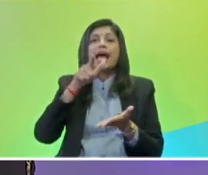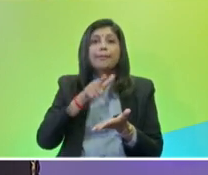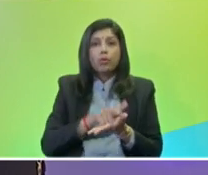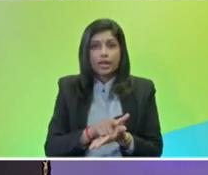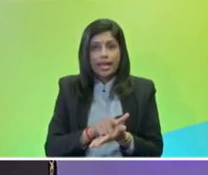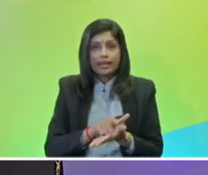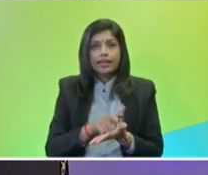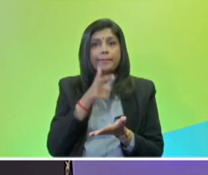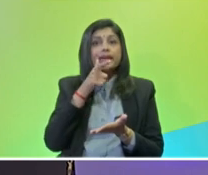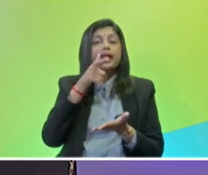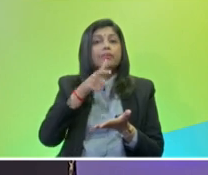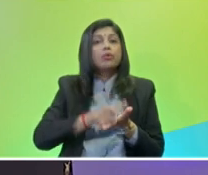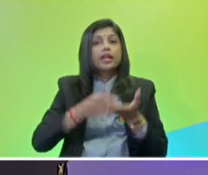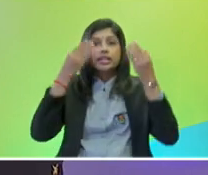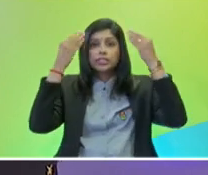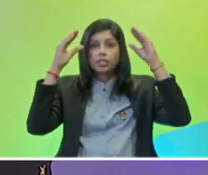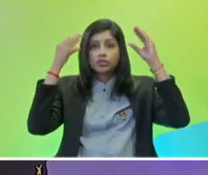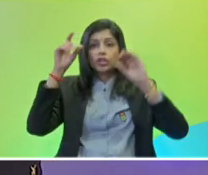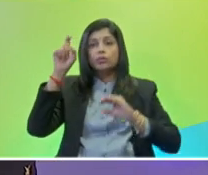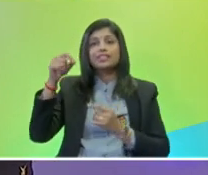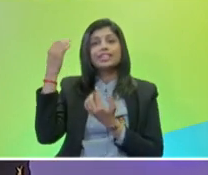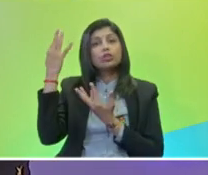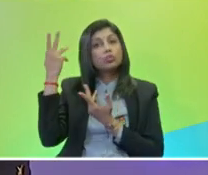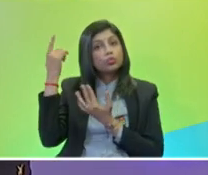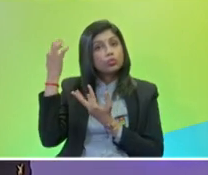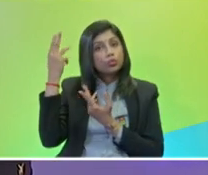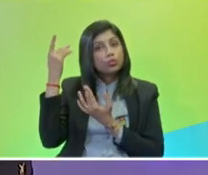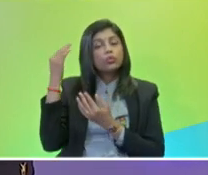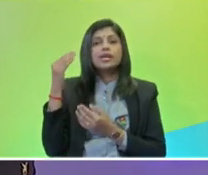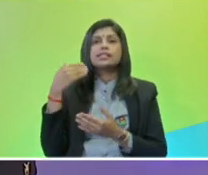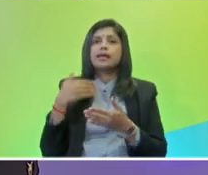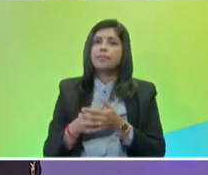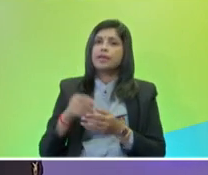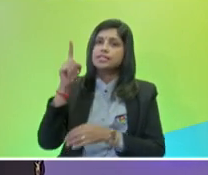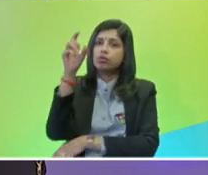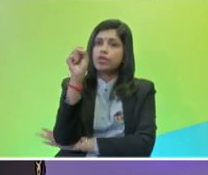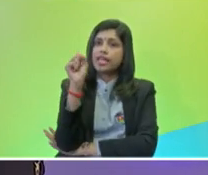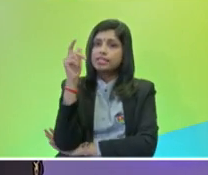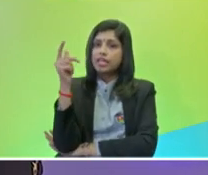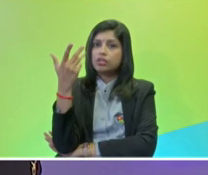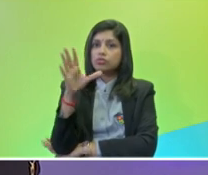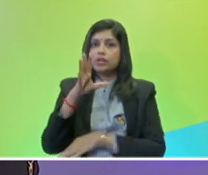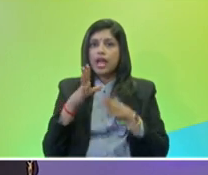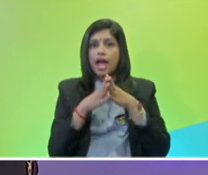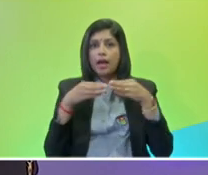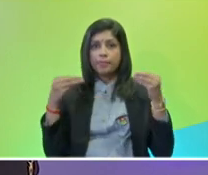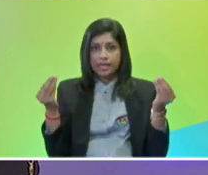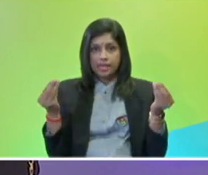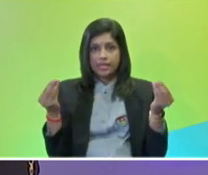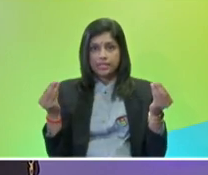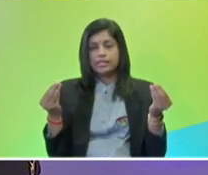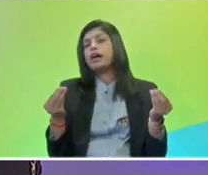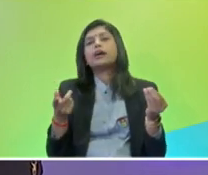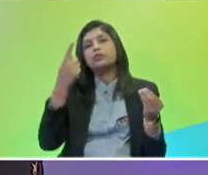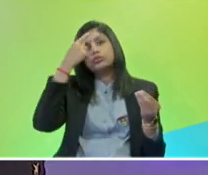SC diajar barulah guru-guru boleh meletakkan tahap penguasaan dalam